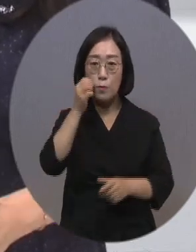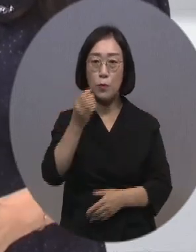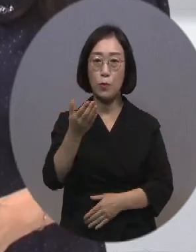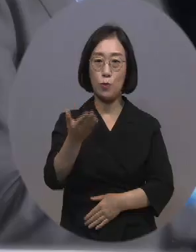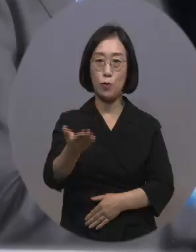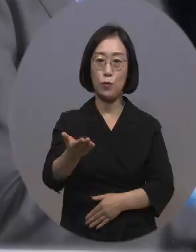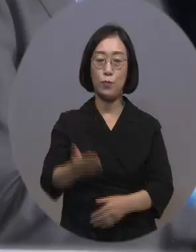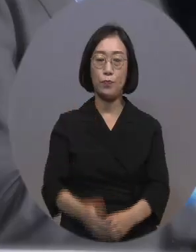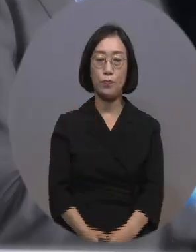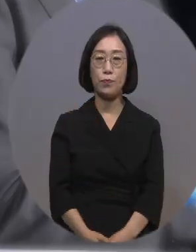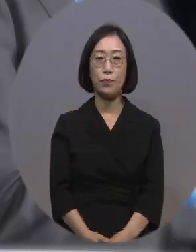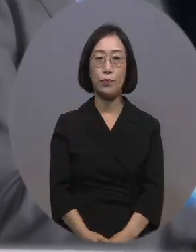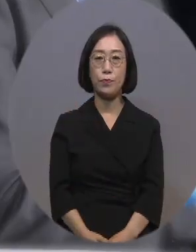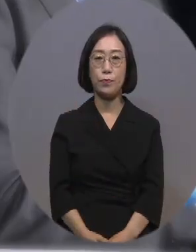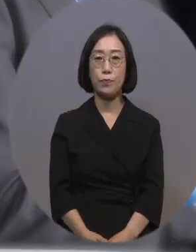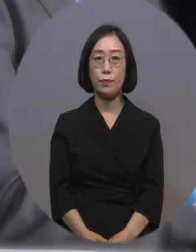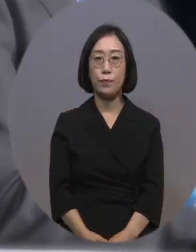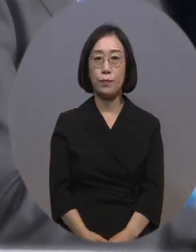다녀왔습니다.